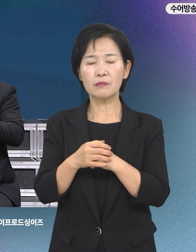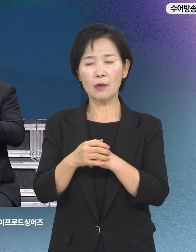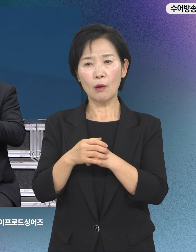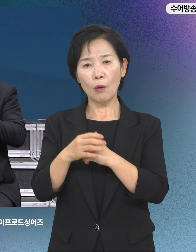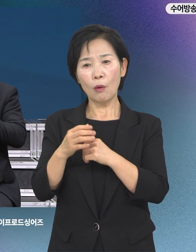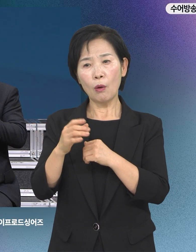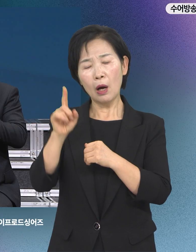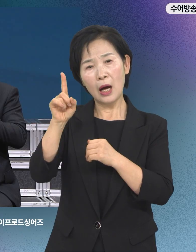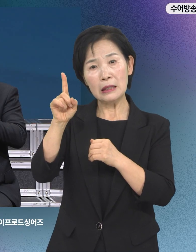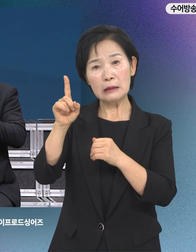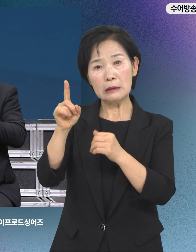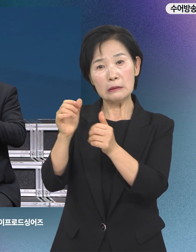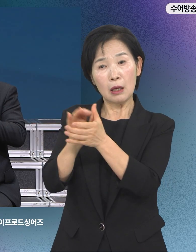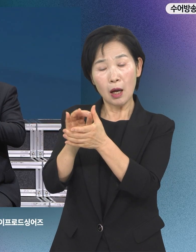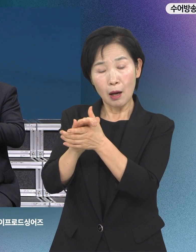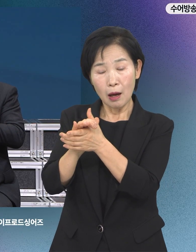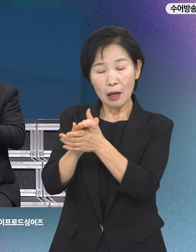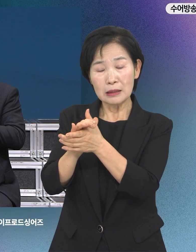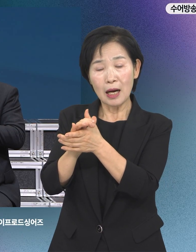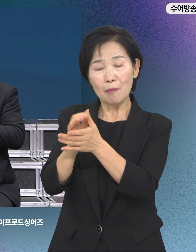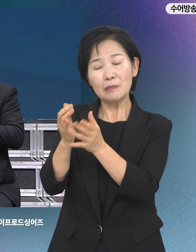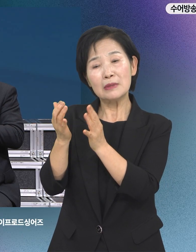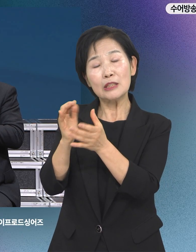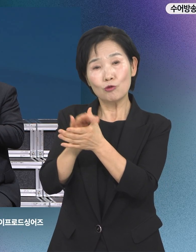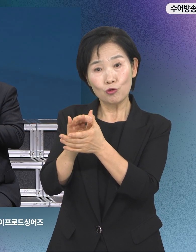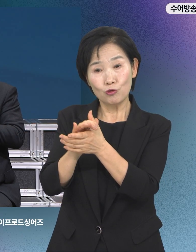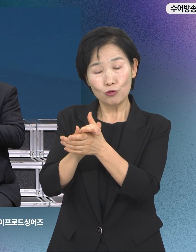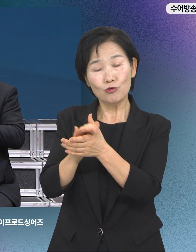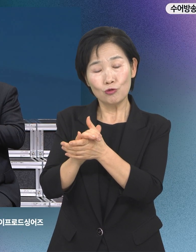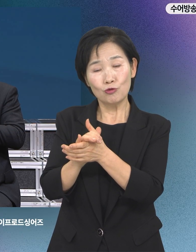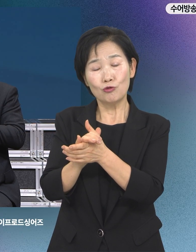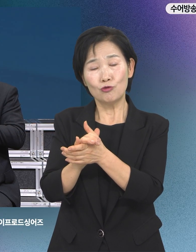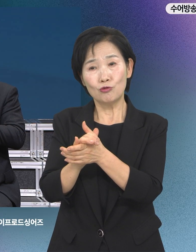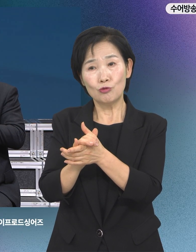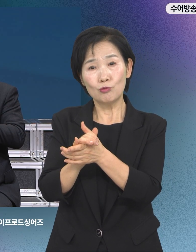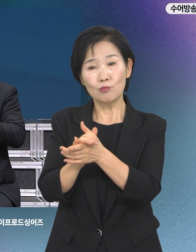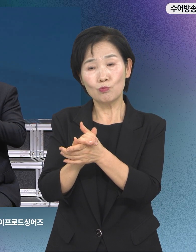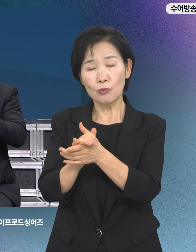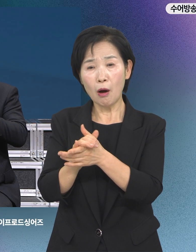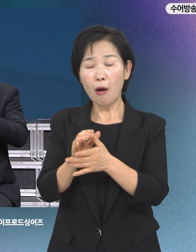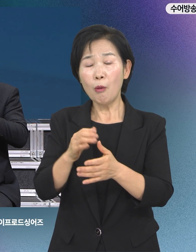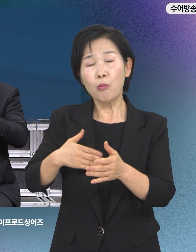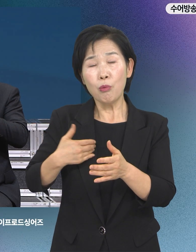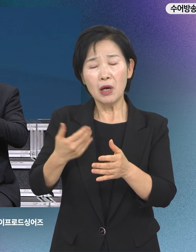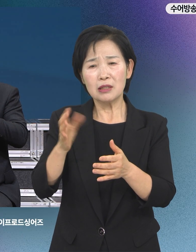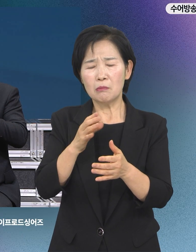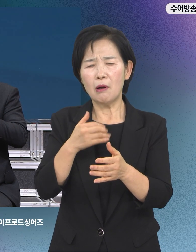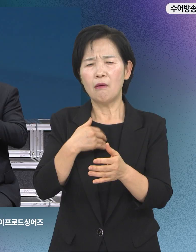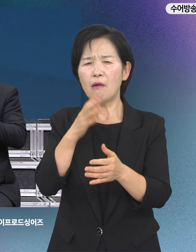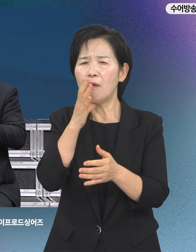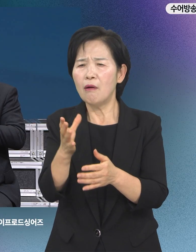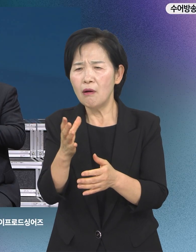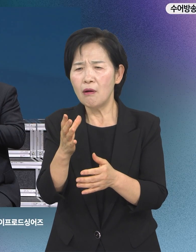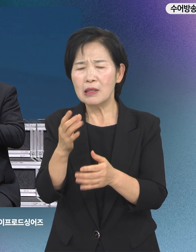사람과 친구가 되었습니다. 사실 그 친구는 저에게 의도적으로 접근한